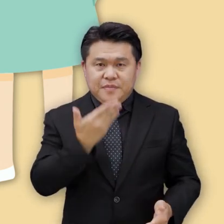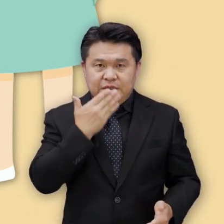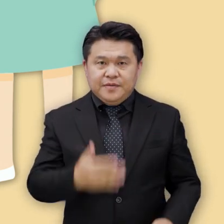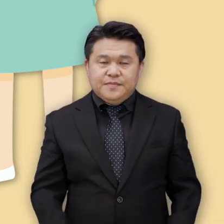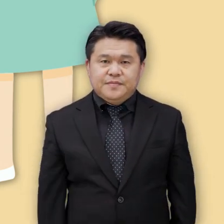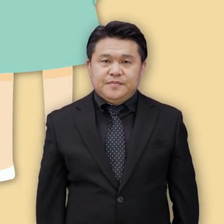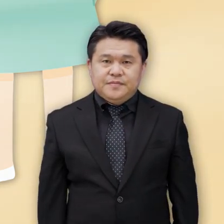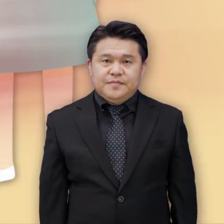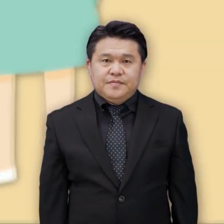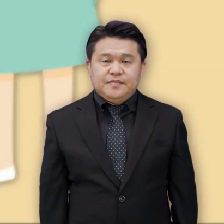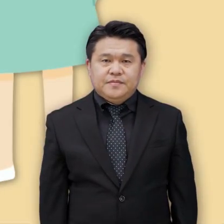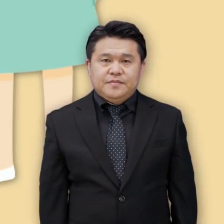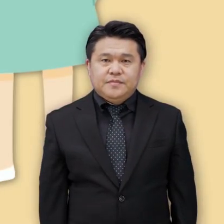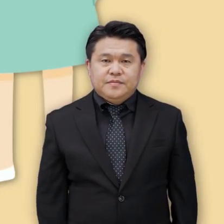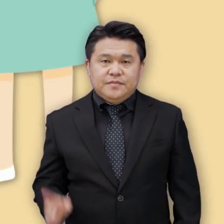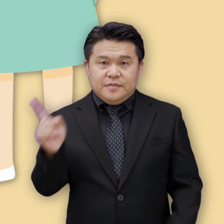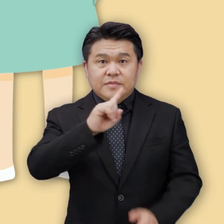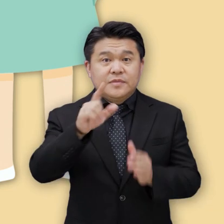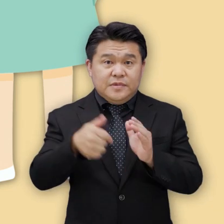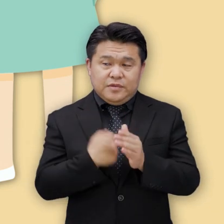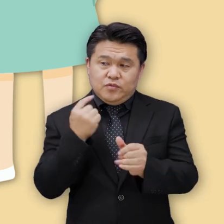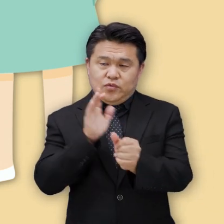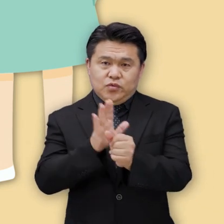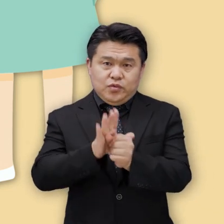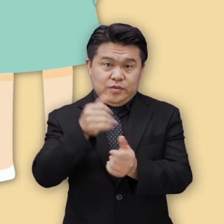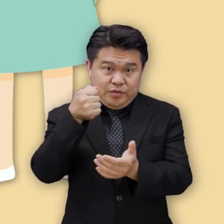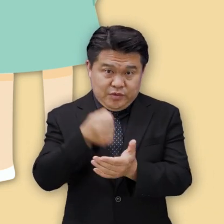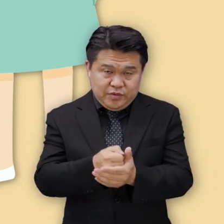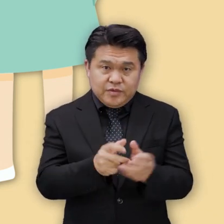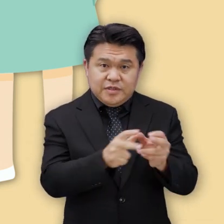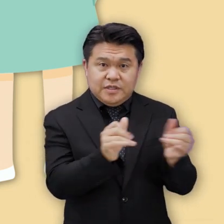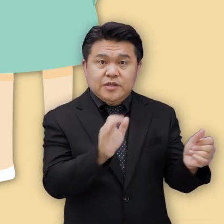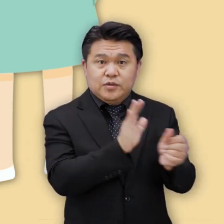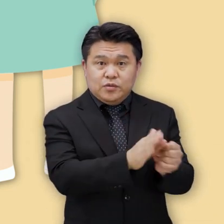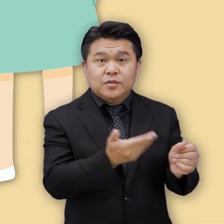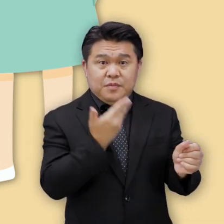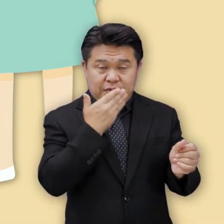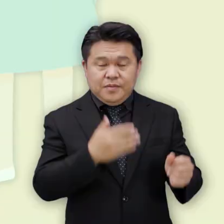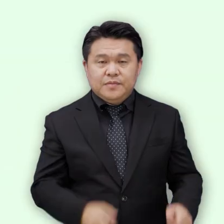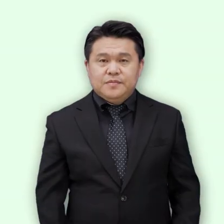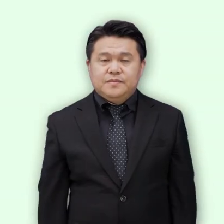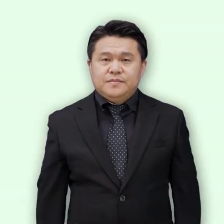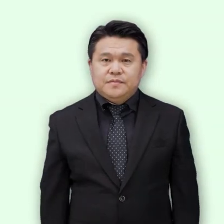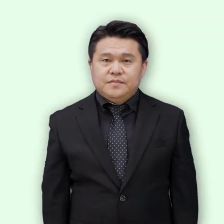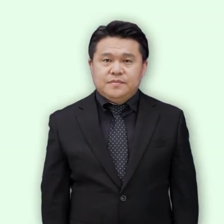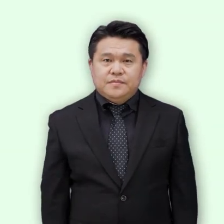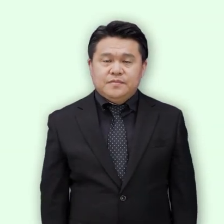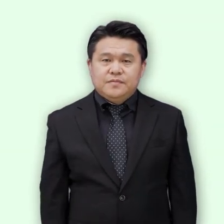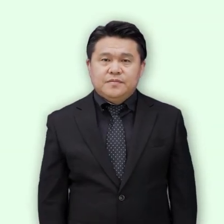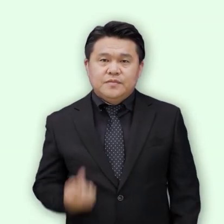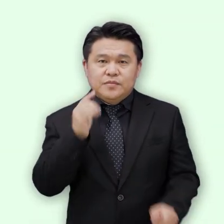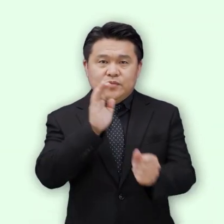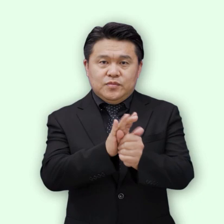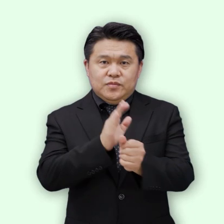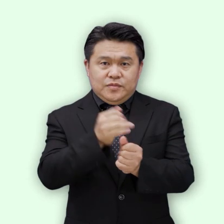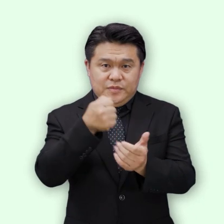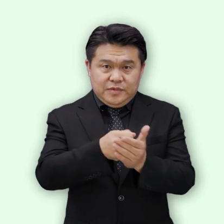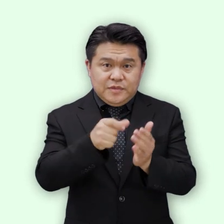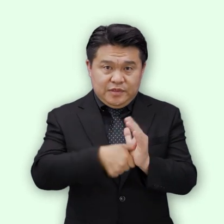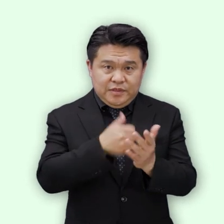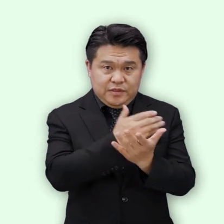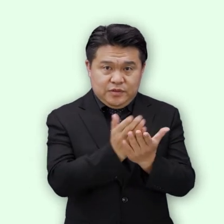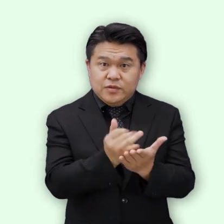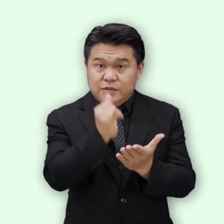있습니다. 언제든 후견인을 설정하여 장애인의 도움을 받을 수도 있습니다. 후견인 설정에는 몇 가지